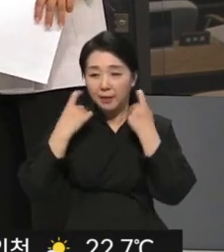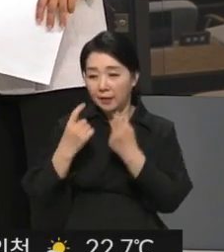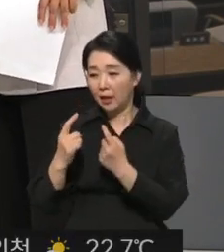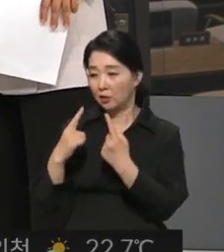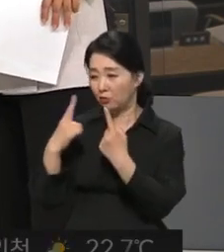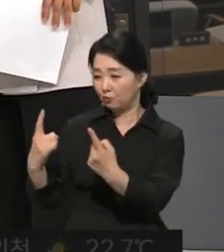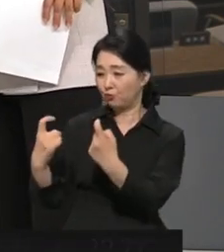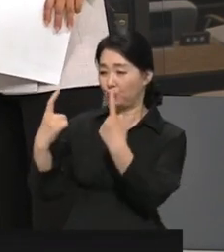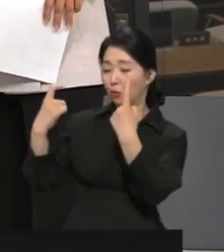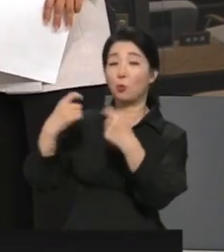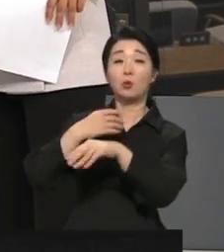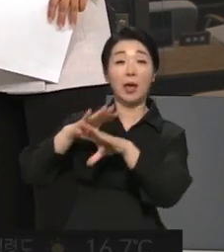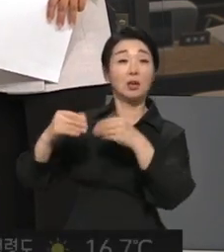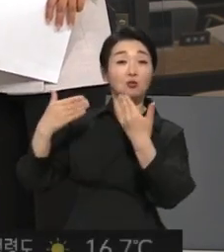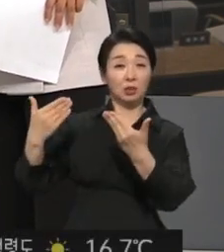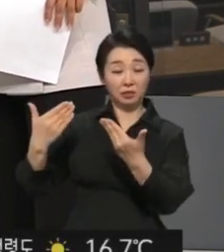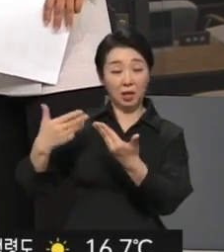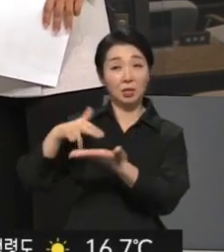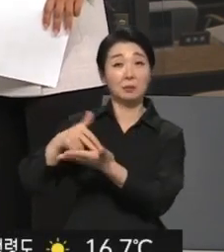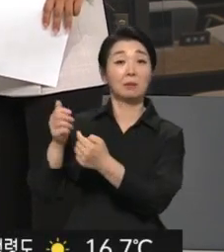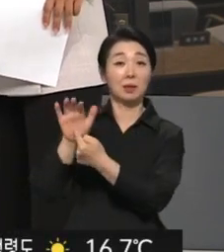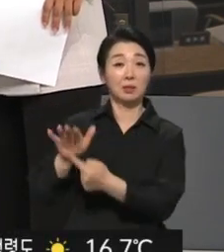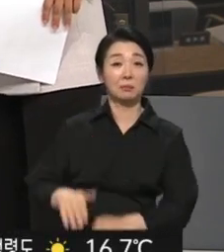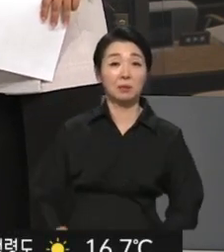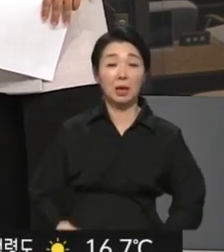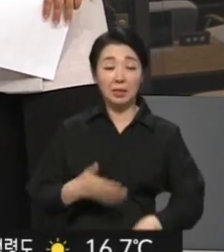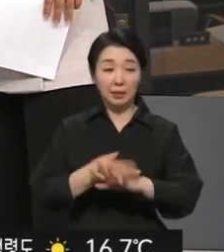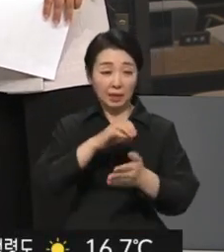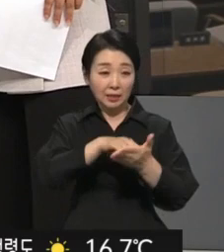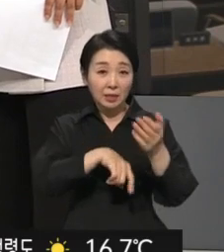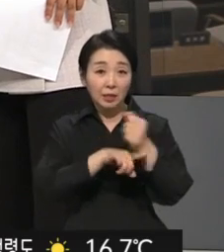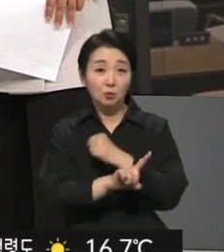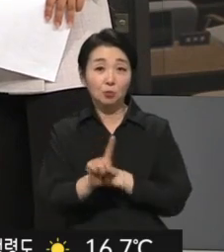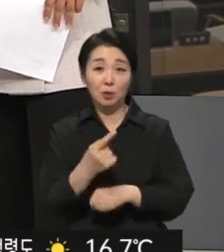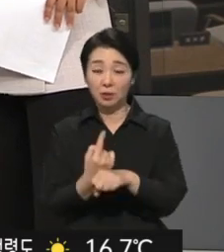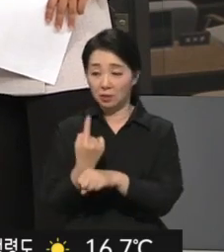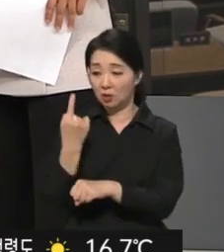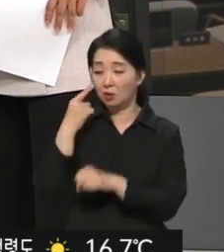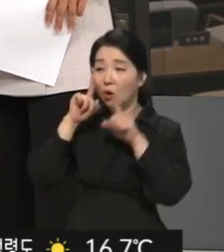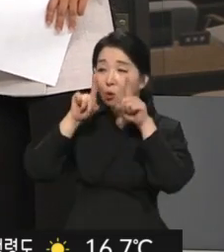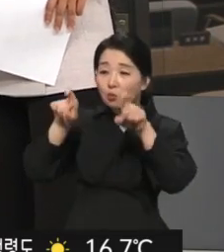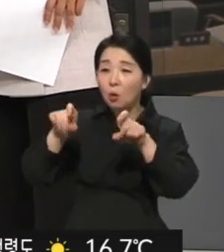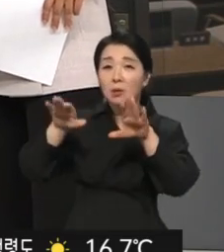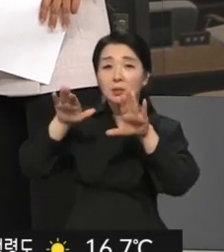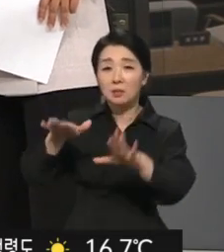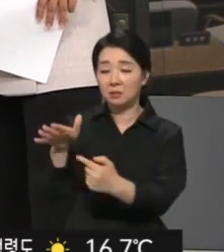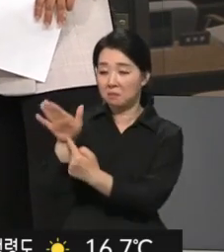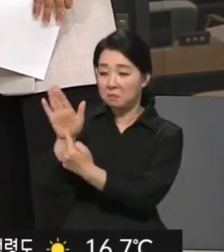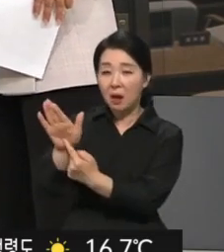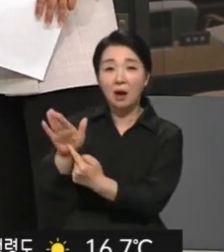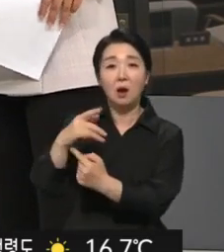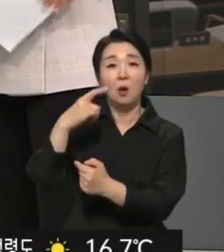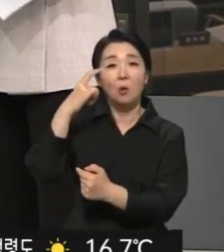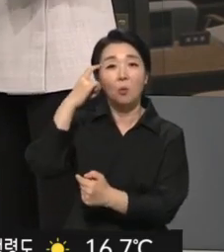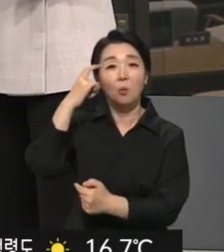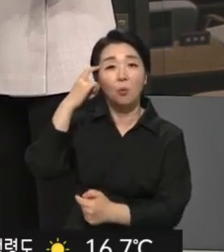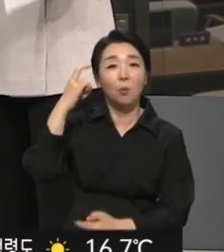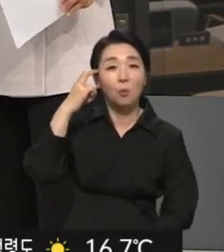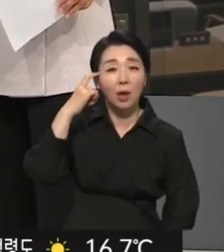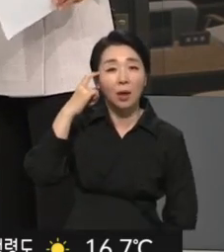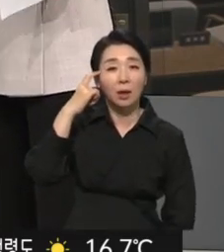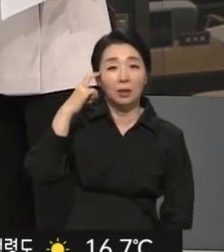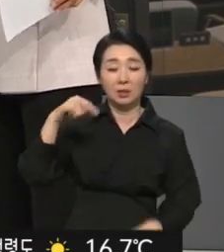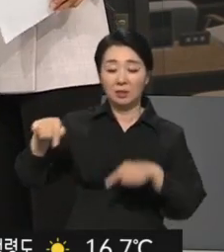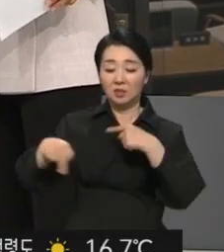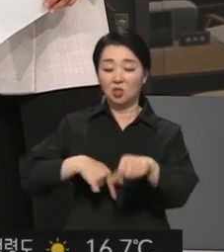탈당의 이유를 밝혔는데요. 또 다른 탈당의 이유로는 1년 전 의혹이 왜 하필 지금 언론을 통해서